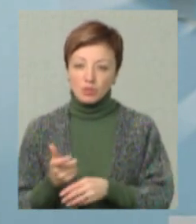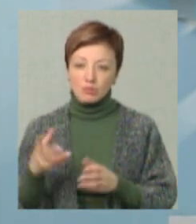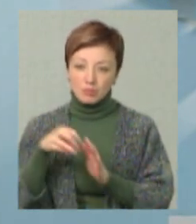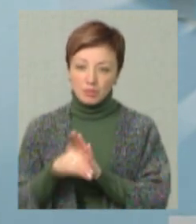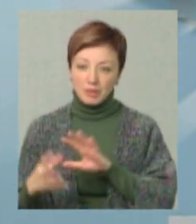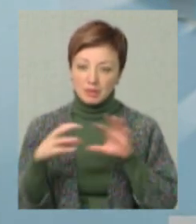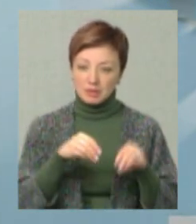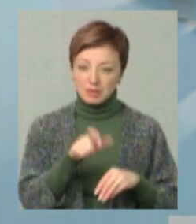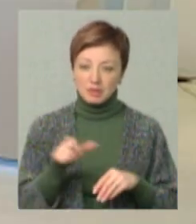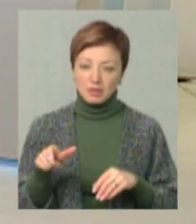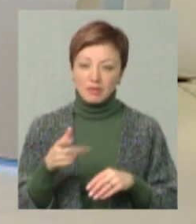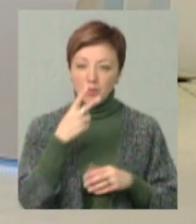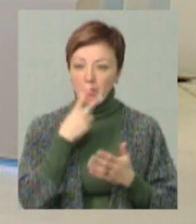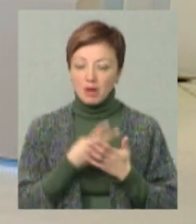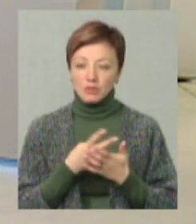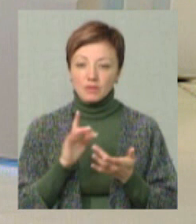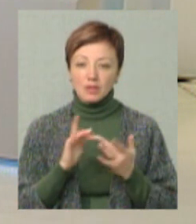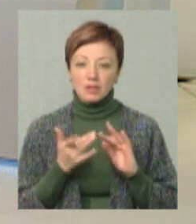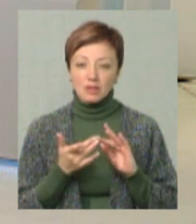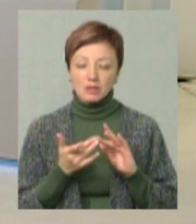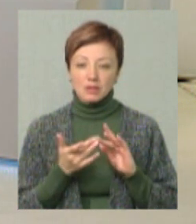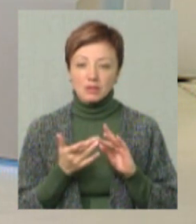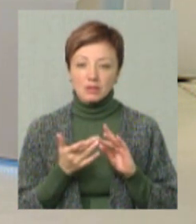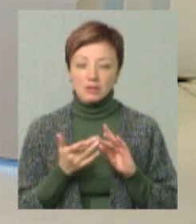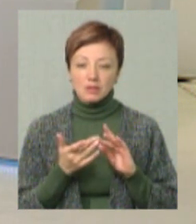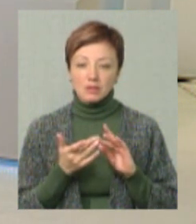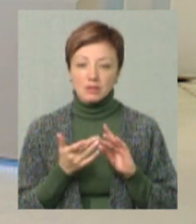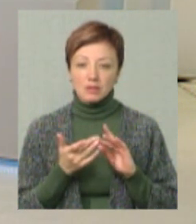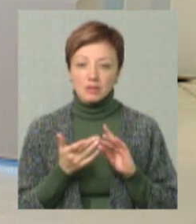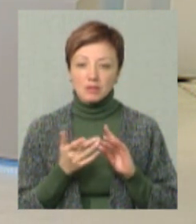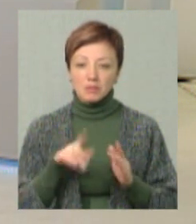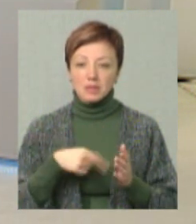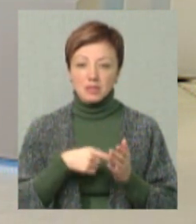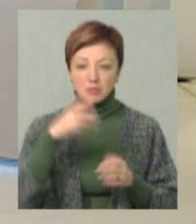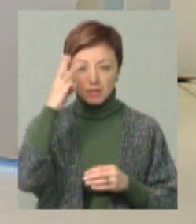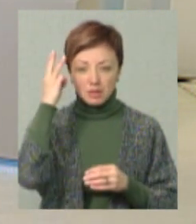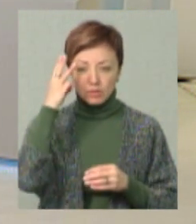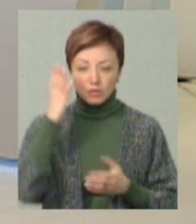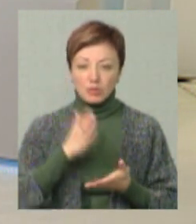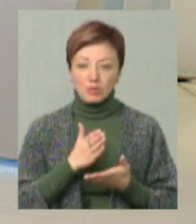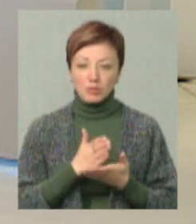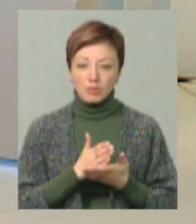ціною поселити переселенців? Ну, ви, мабуть, бачили у соціальних мережах також міста Хмельницького